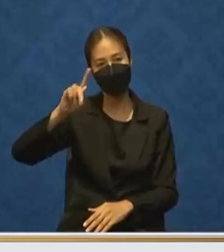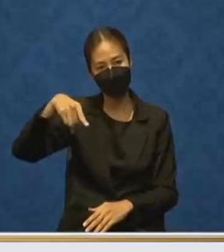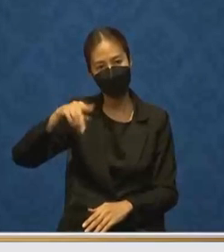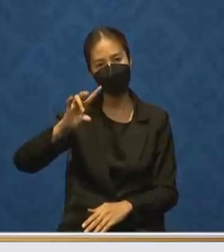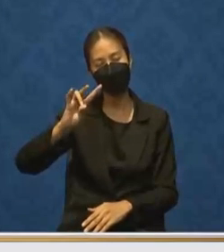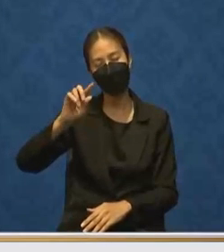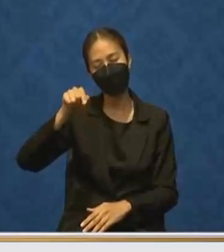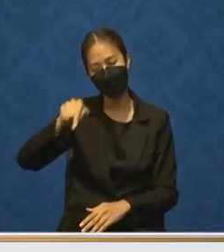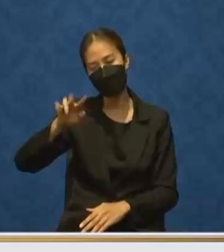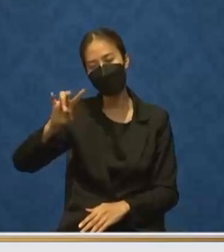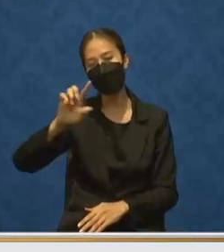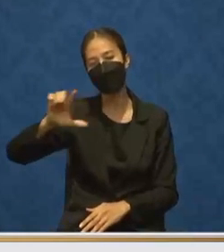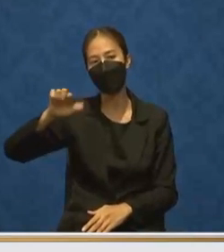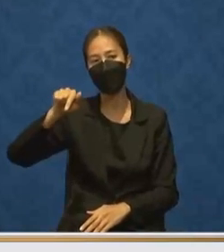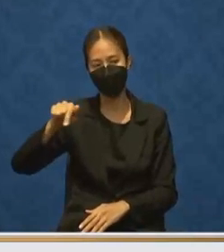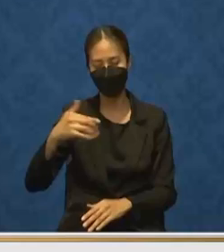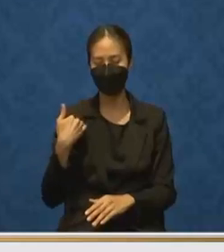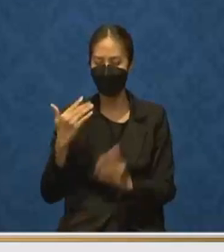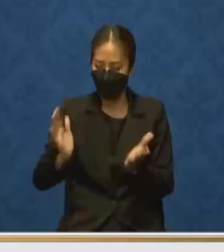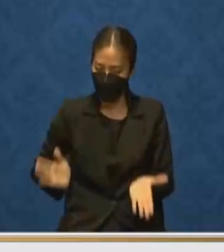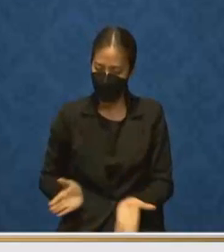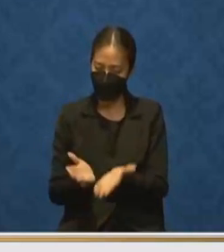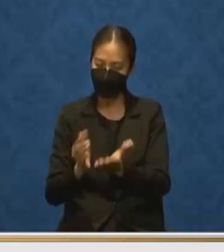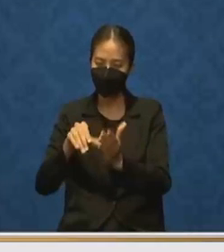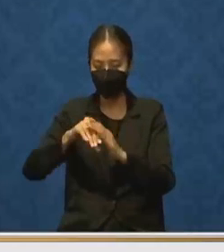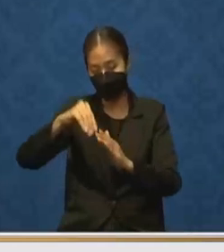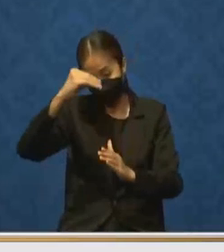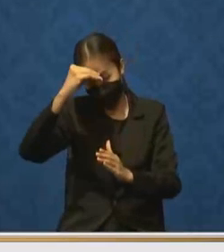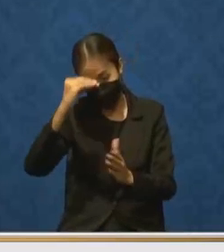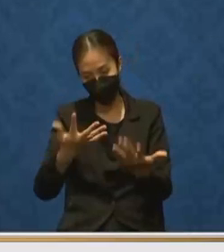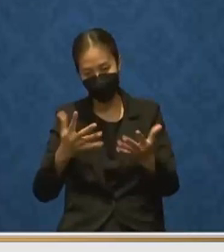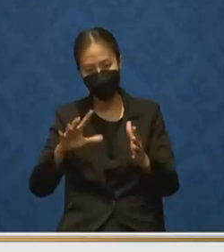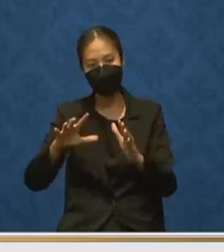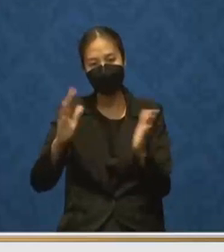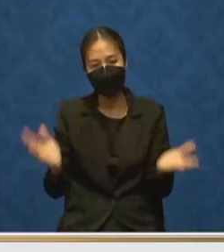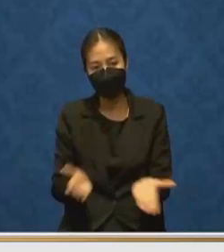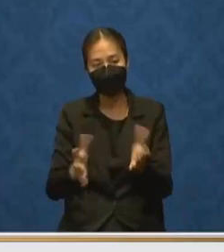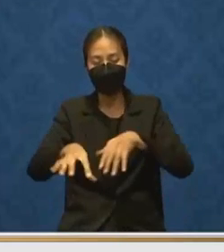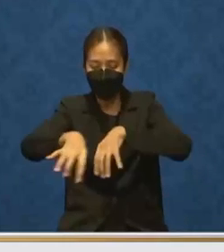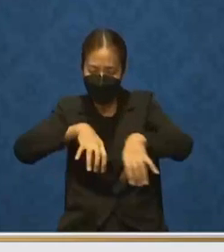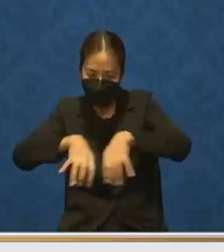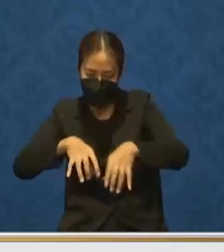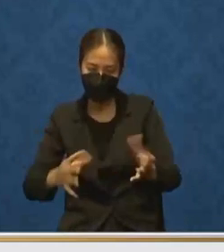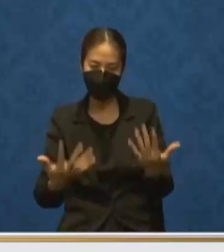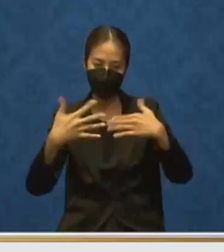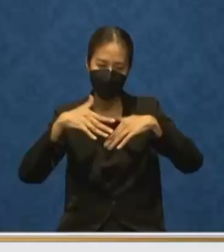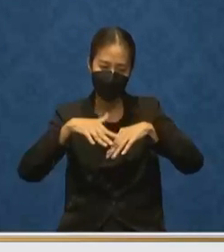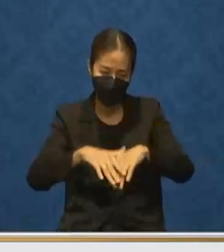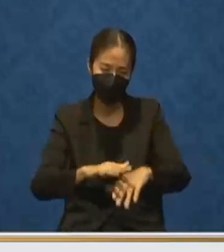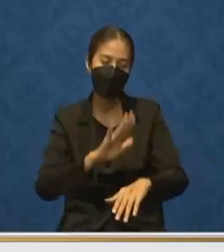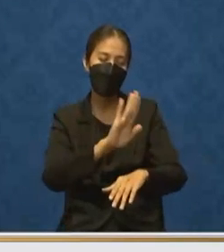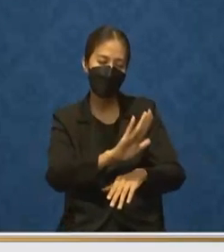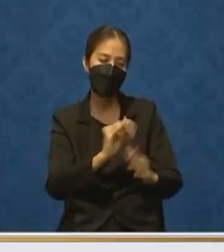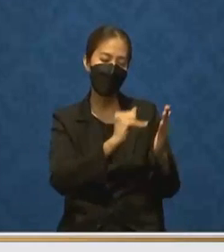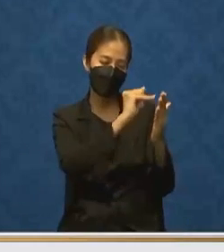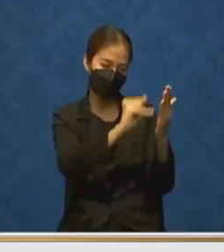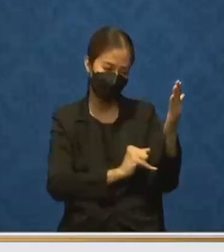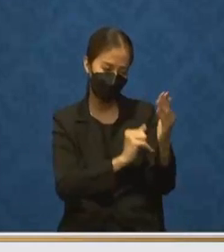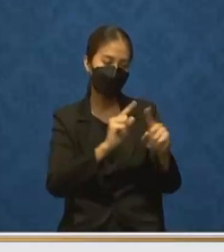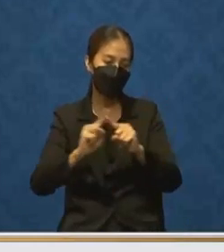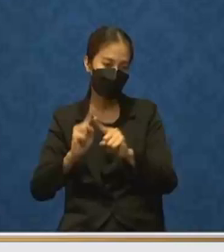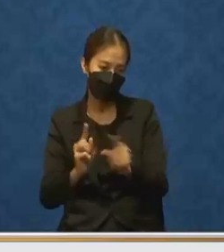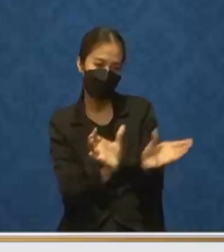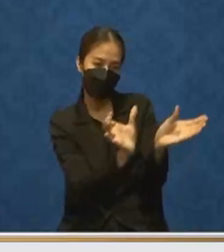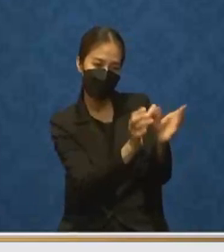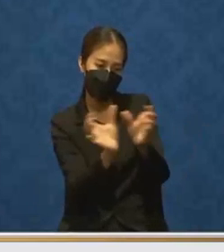21,727.7 ล้านบาทเพื่อสนับสนุนการดำเนินการแบบบูรณาการครอบคลุมทุกมิติการพัฒนาของจังหวัดและกลุ่มจังหวัดที่มีความสอดคล้องกับทิศทาง